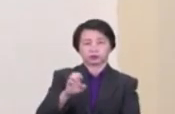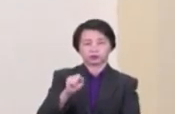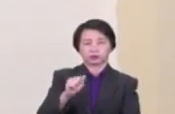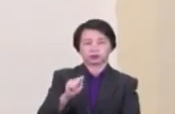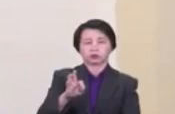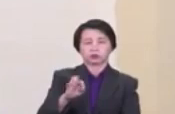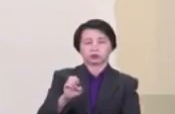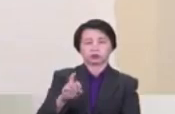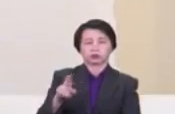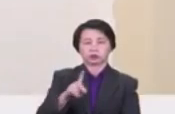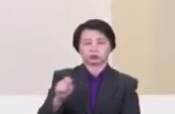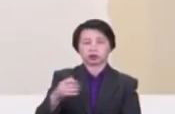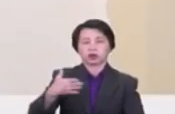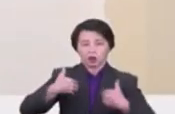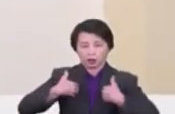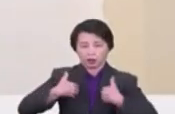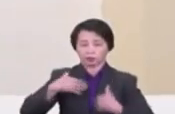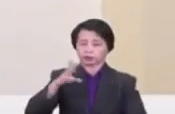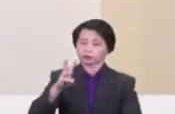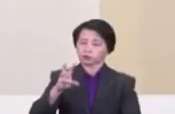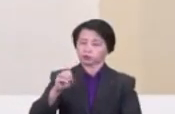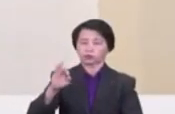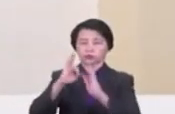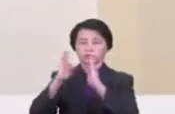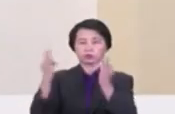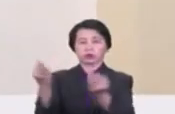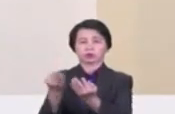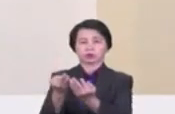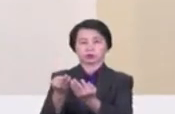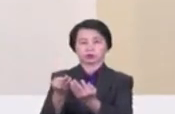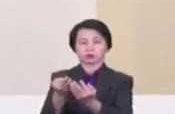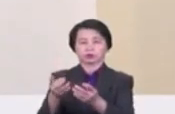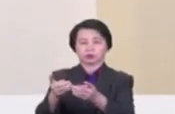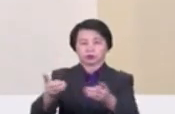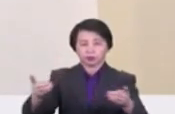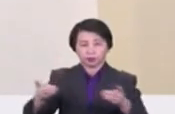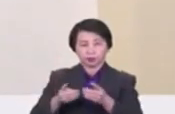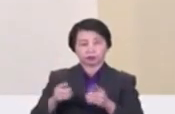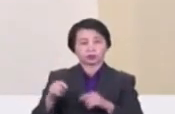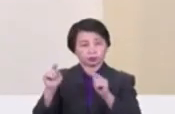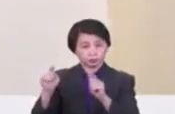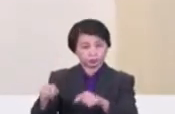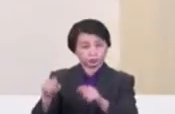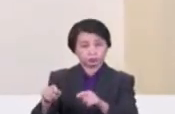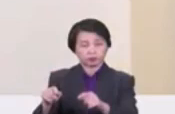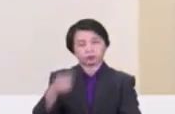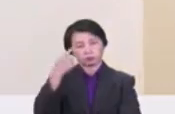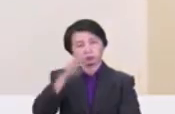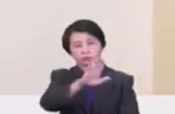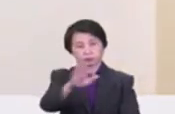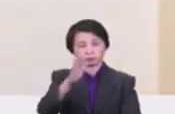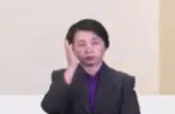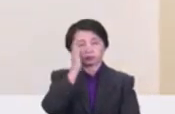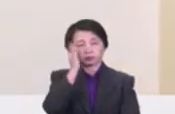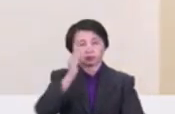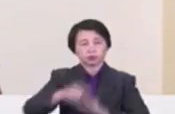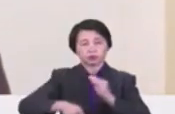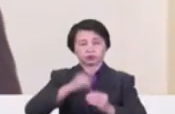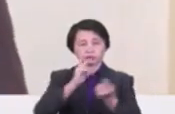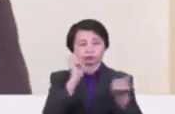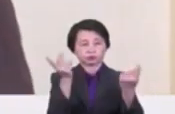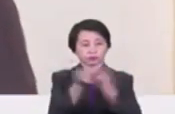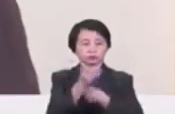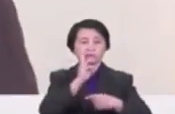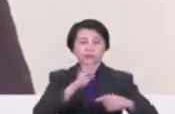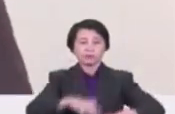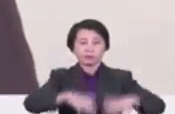menempatkan 60 buah keluarga daripada penduduk yang terjejas banjir di daerah Beaufort. Jadi untuk mengetahui perkembangan terkini berhubung dengan keadaan banjir di